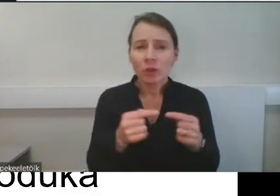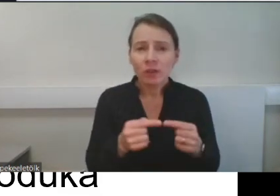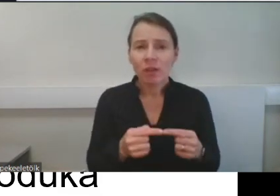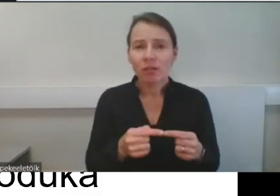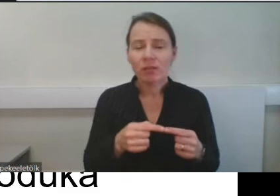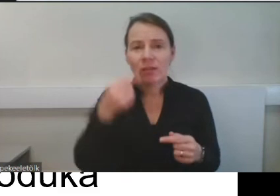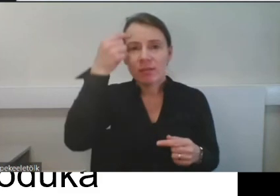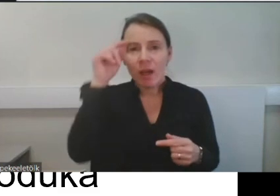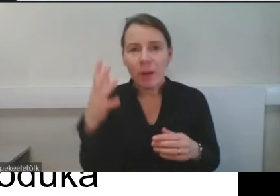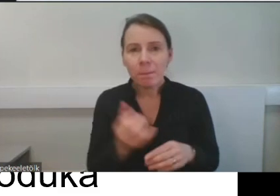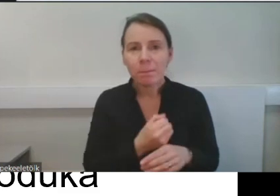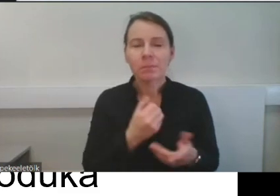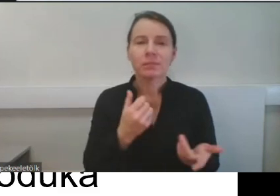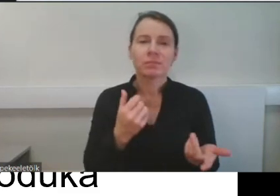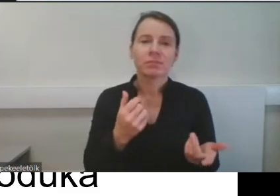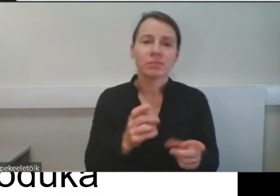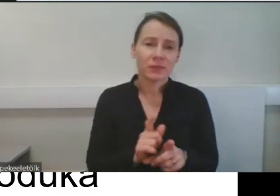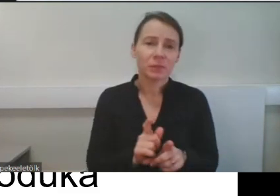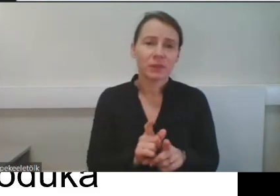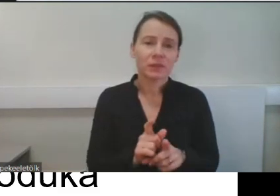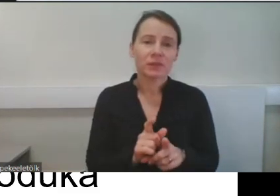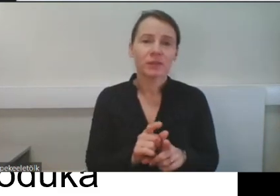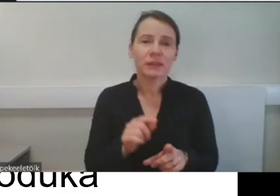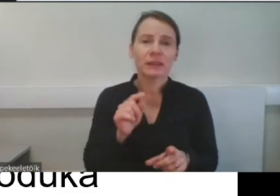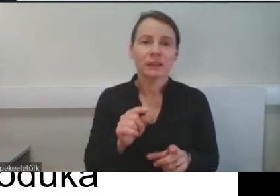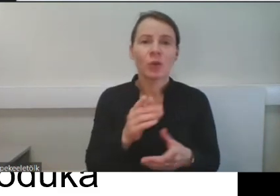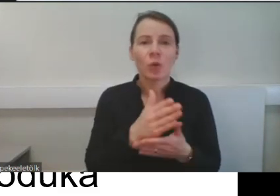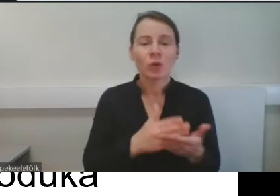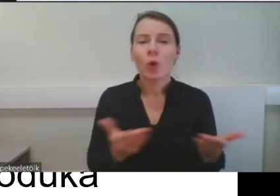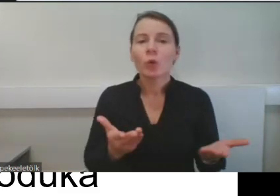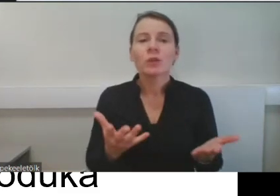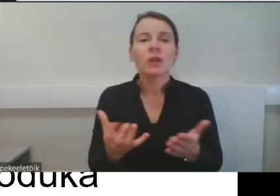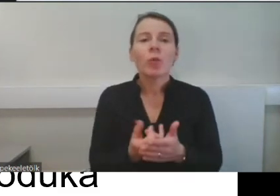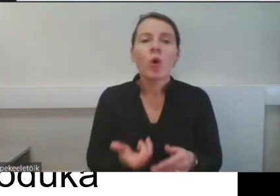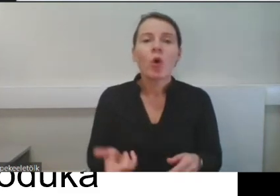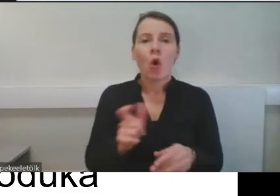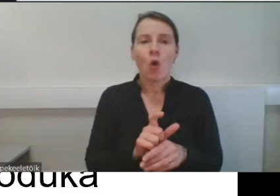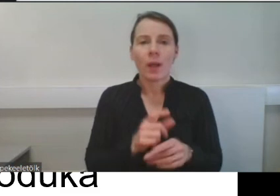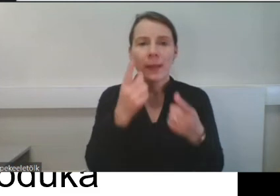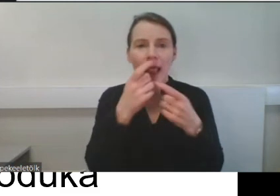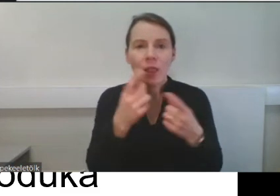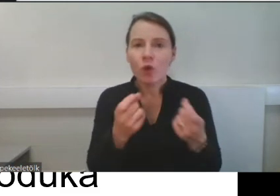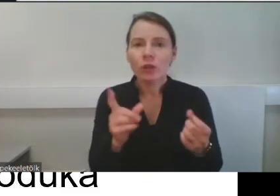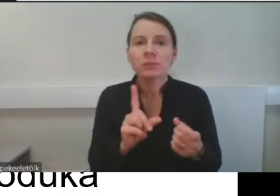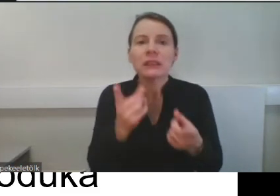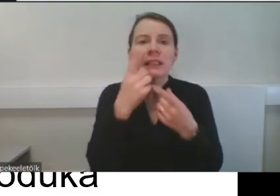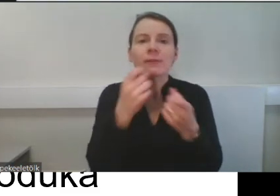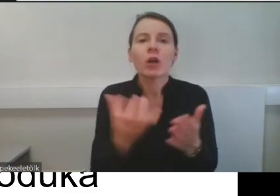toimetulekut täiesti ebarahuldavaks hindavad inimesed. Et siin Hede ka mainis tegelikult seda, et